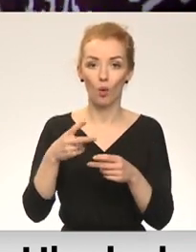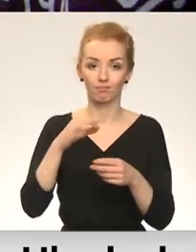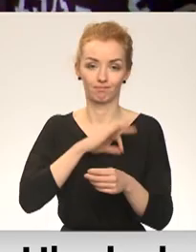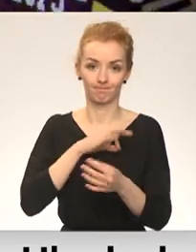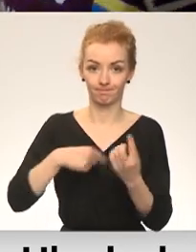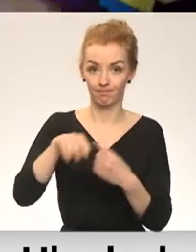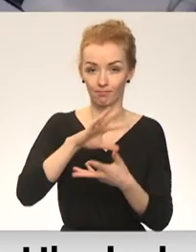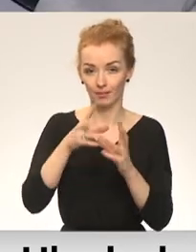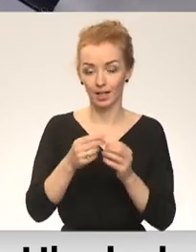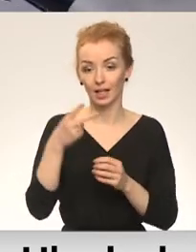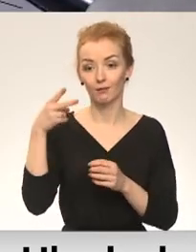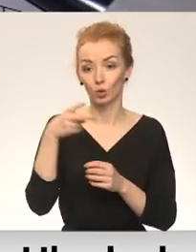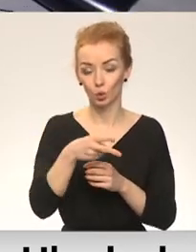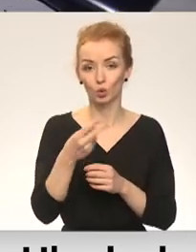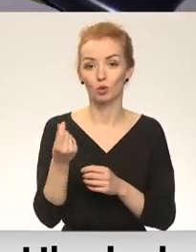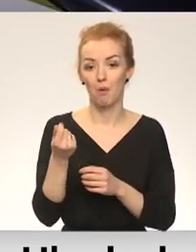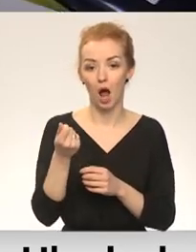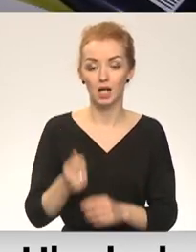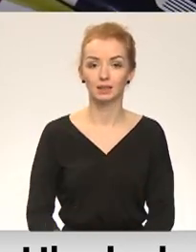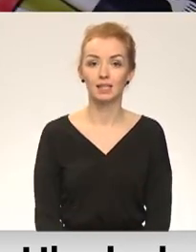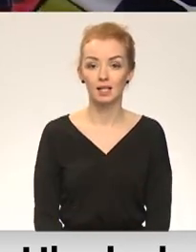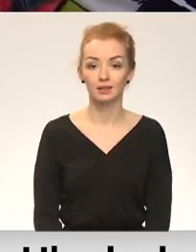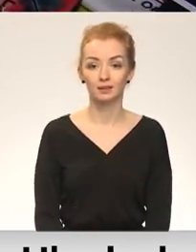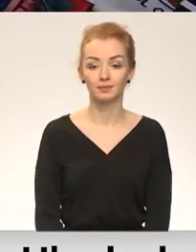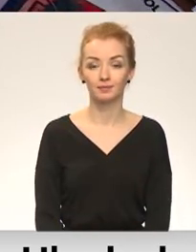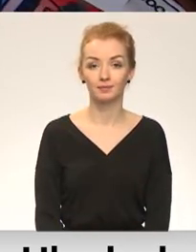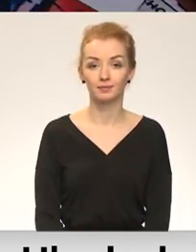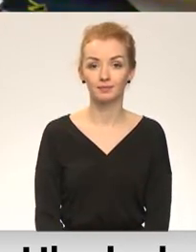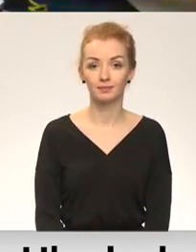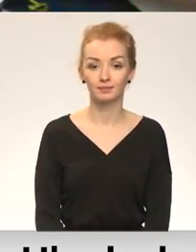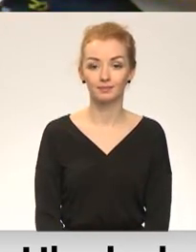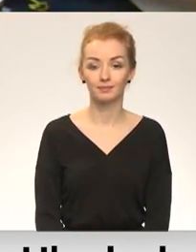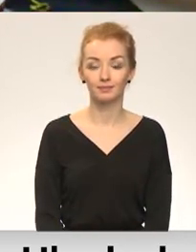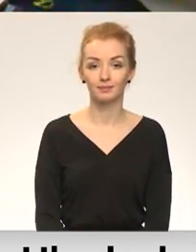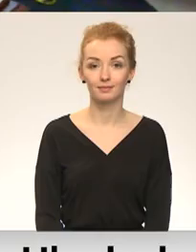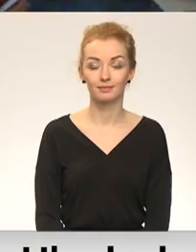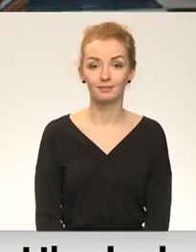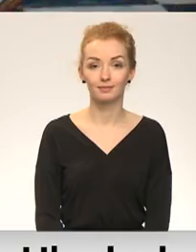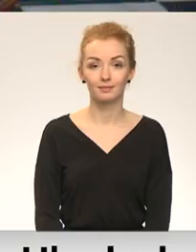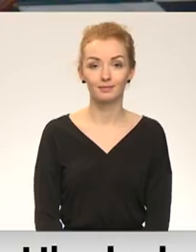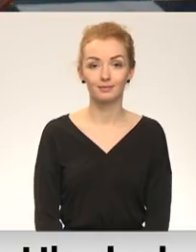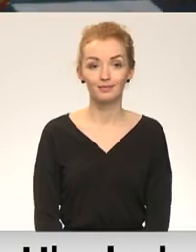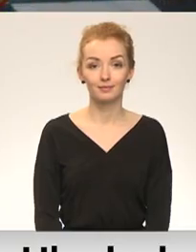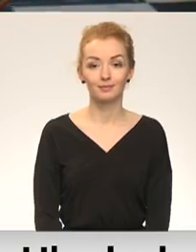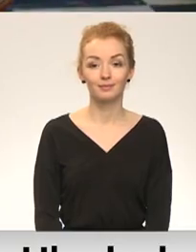kopā ap 2000 mārciņu. Ilze Kalve, Latvijas televīzija no Londonas, Lielbritānijā.